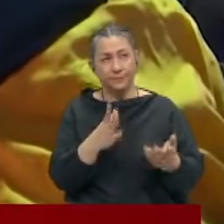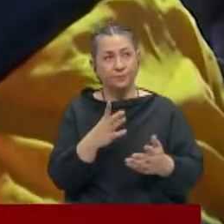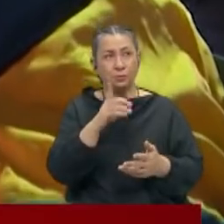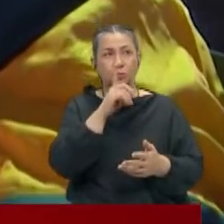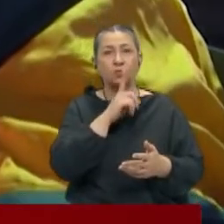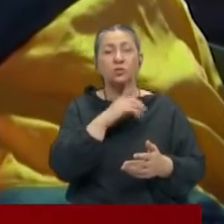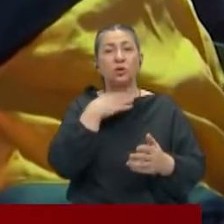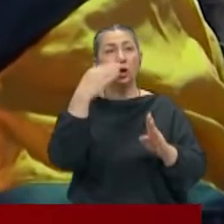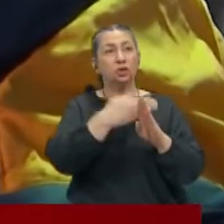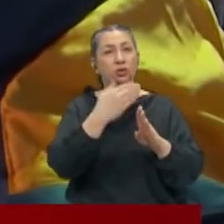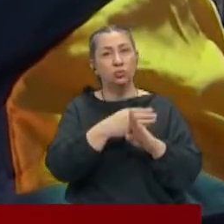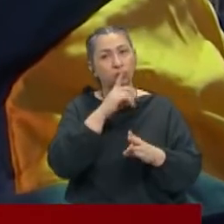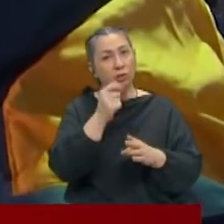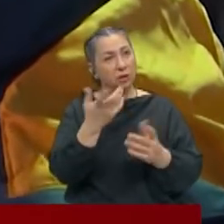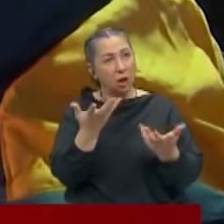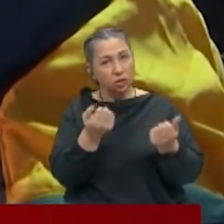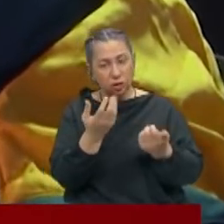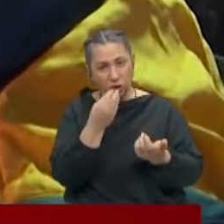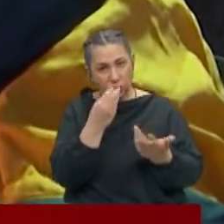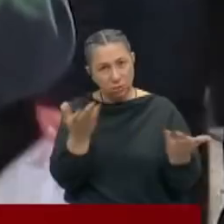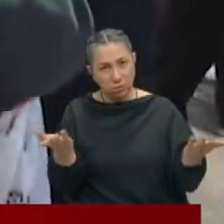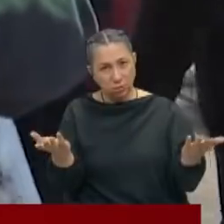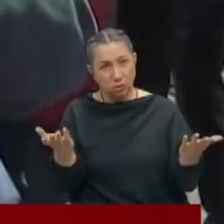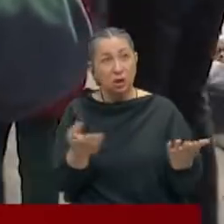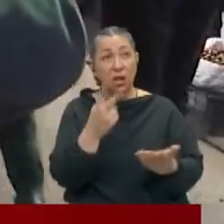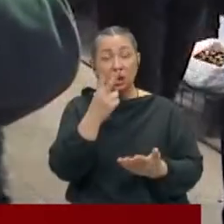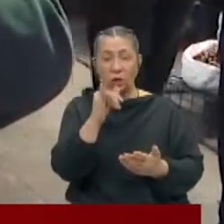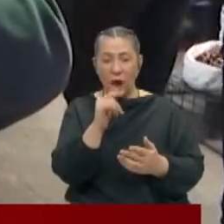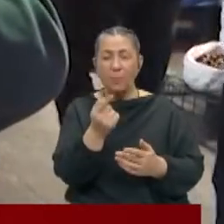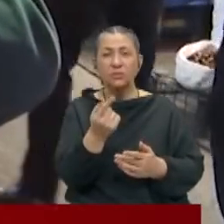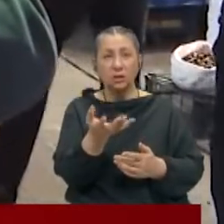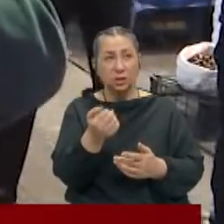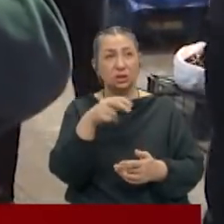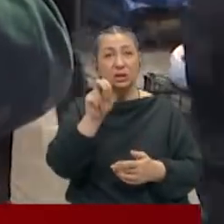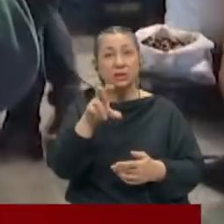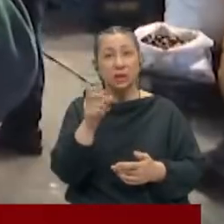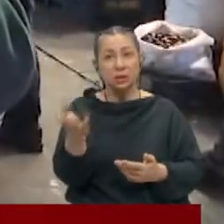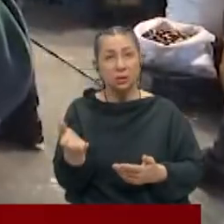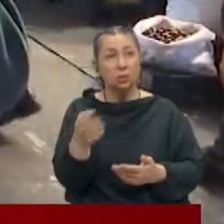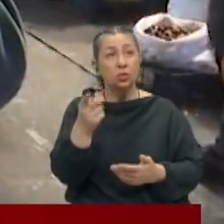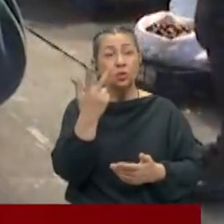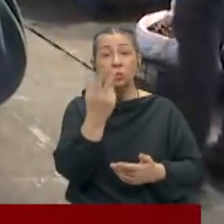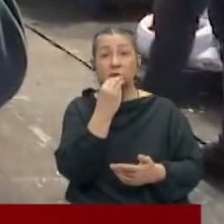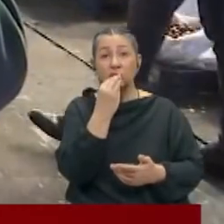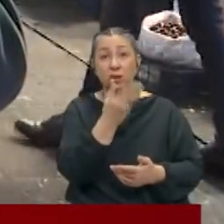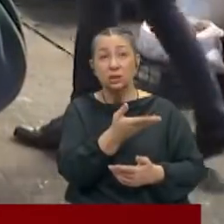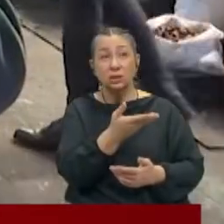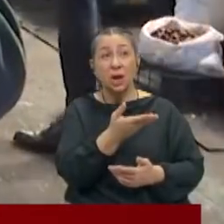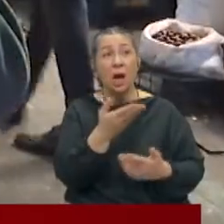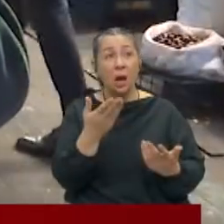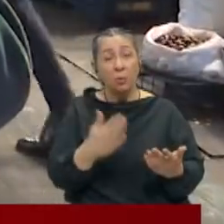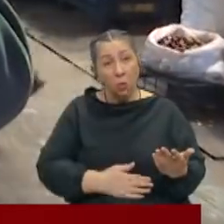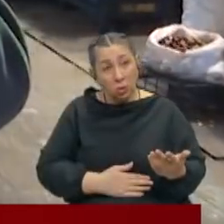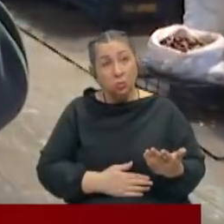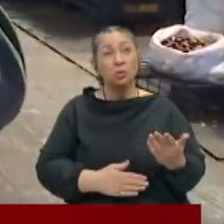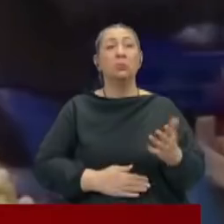lira kasapta abi. Neyini alacaksın ya? Neyi yiyeceksin ya? 2 kilo hamsi aldım 80 lira. Bunu 3 kişi yiyeceğiz. Ama